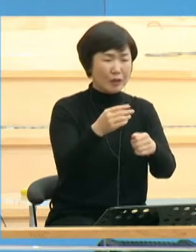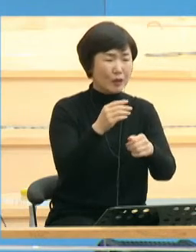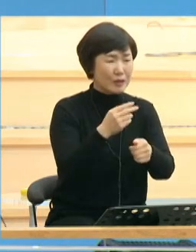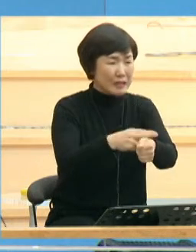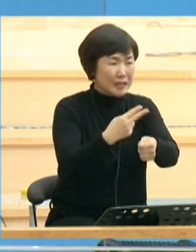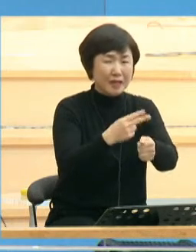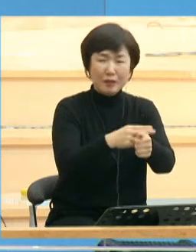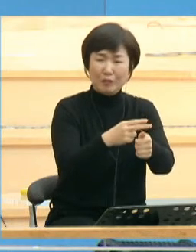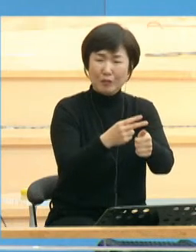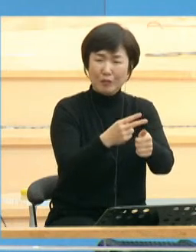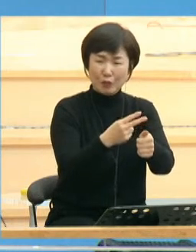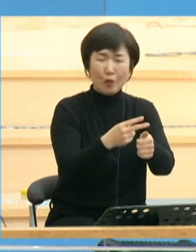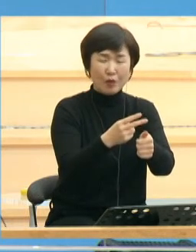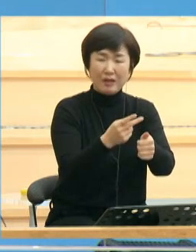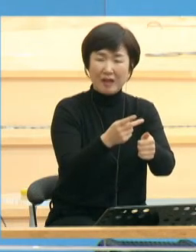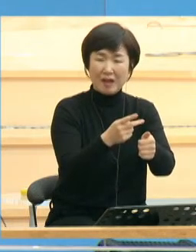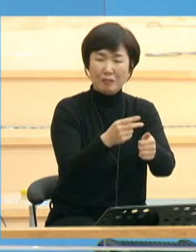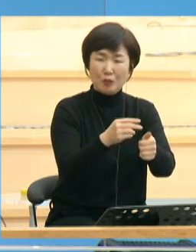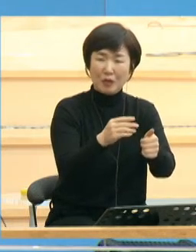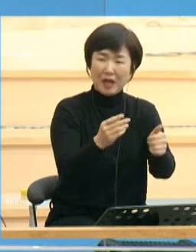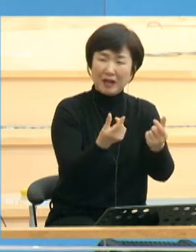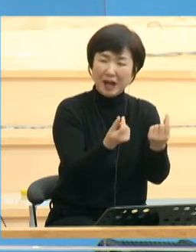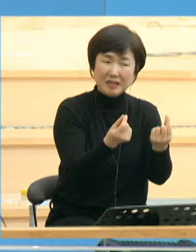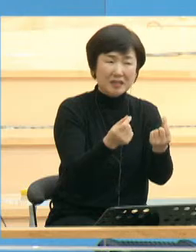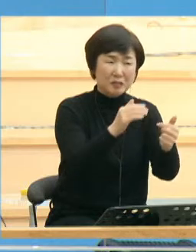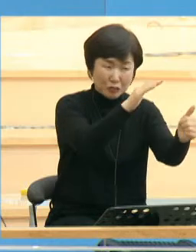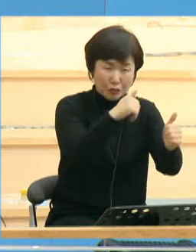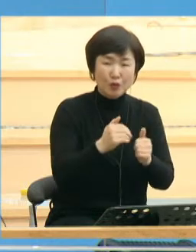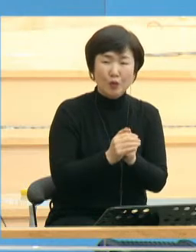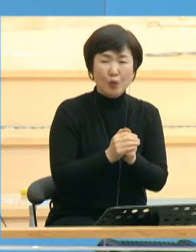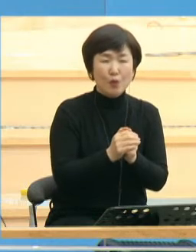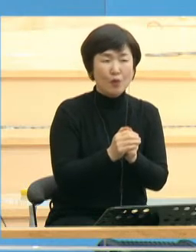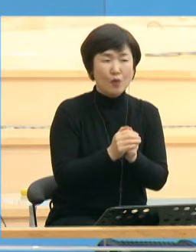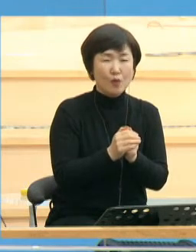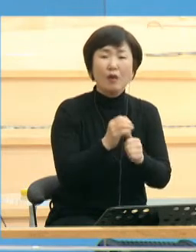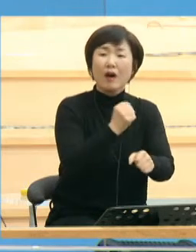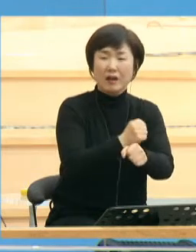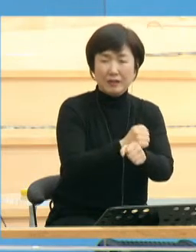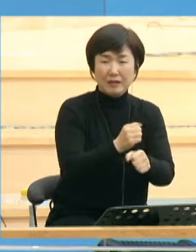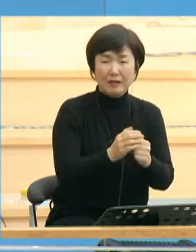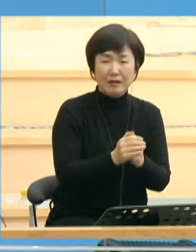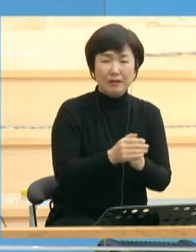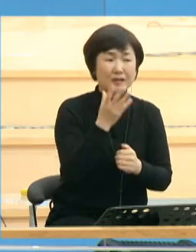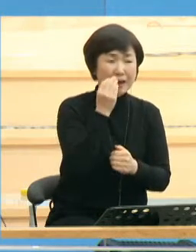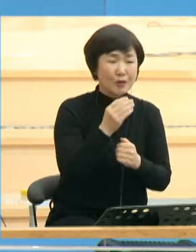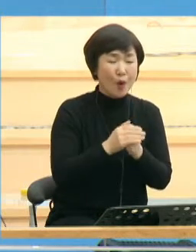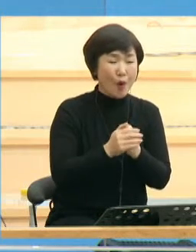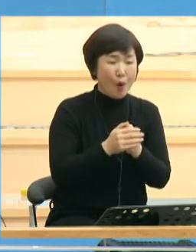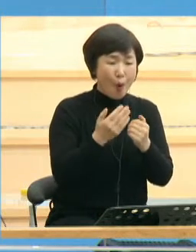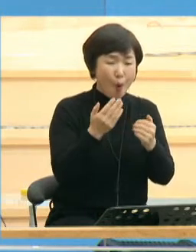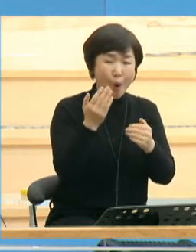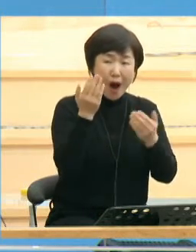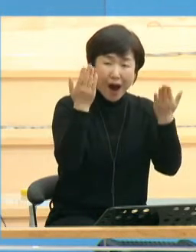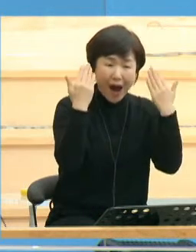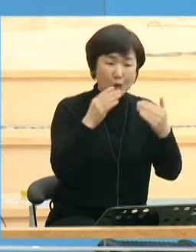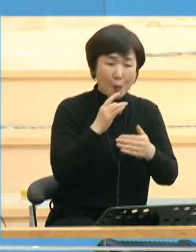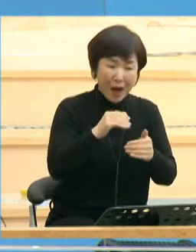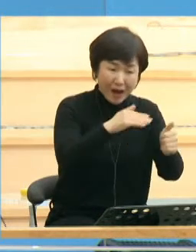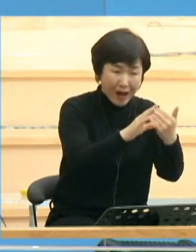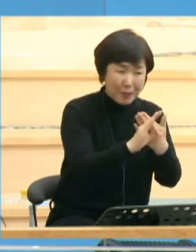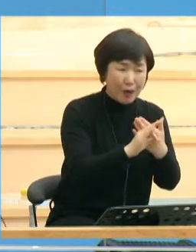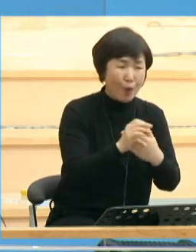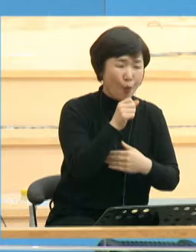그 해 줘요 시원하죠 공부는 학교에만 보내면 안된다 는 그렇게 알면서도